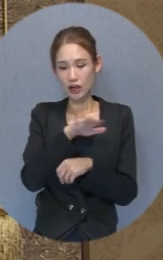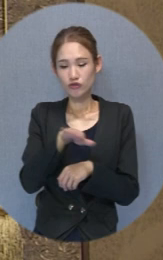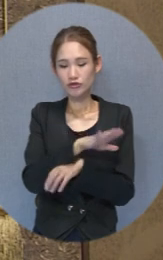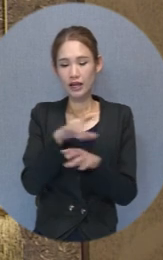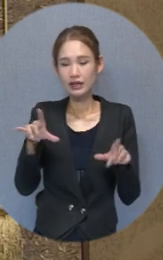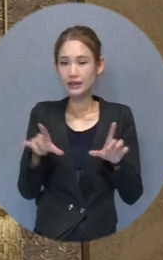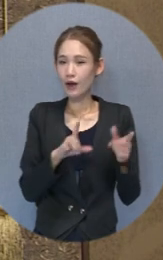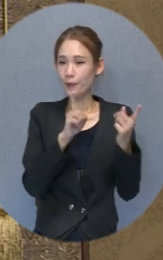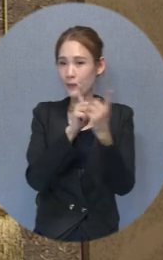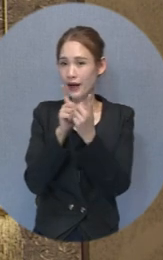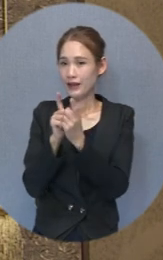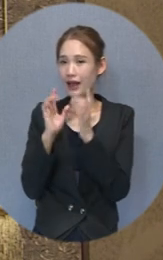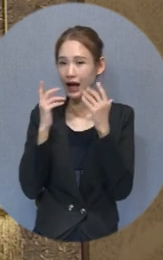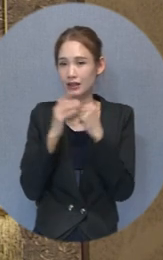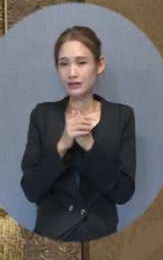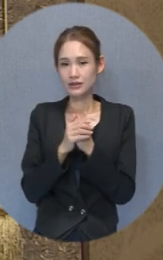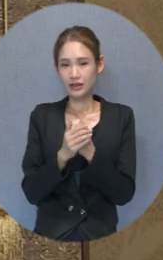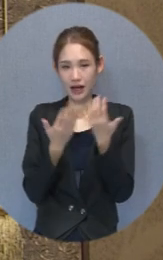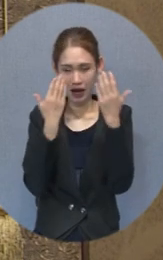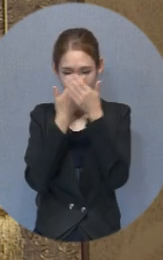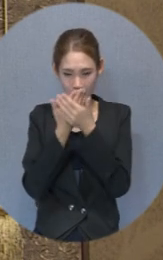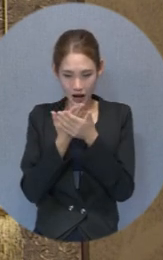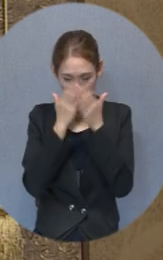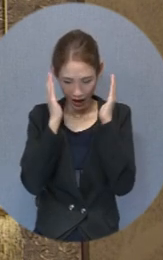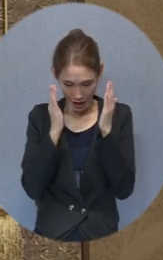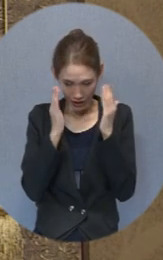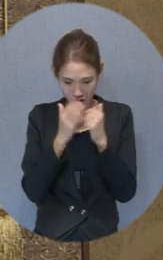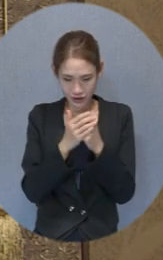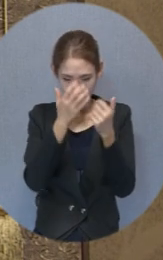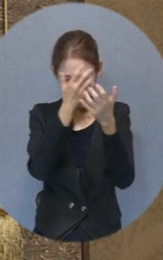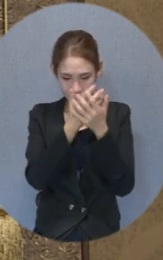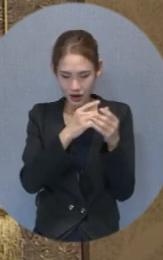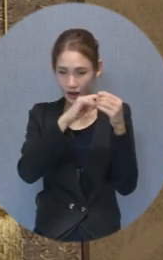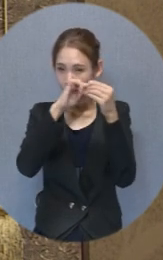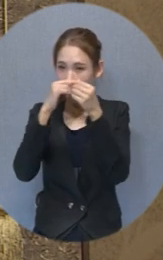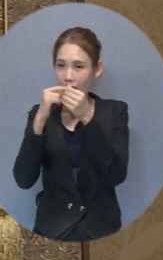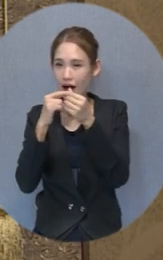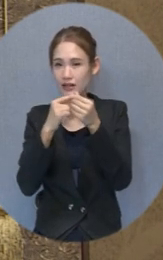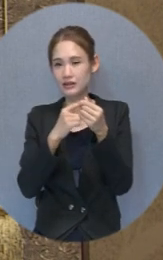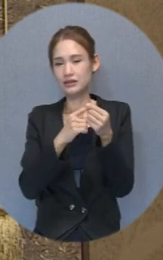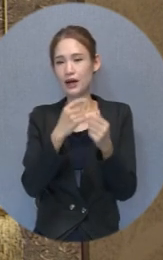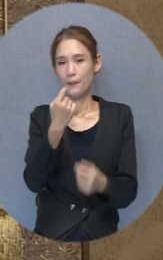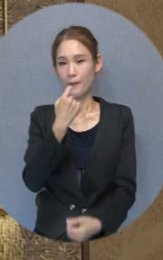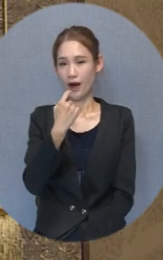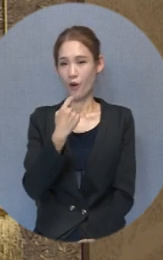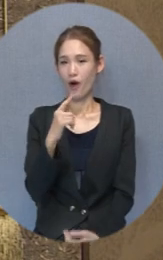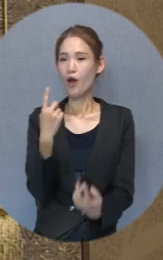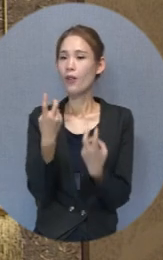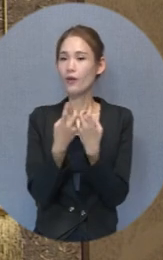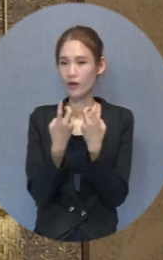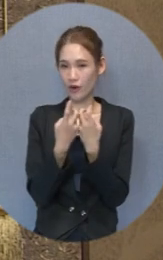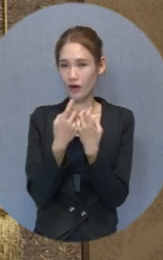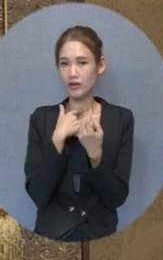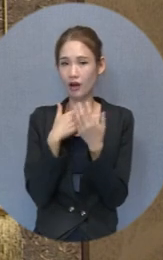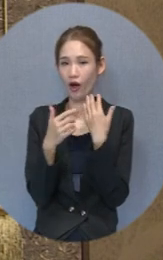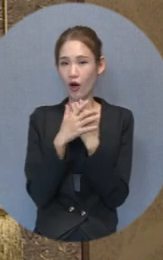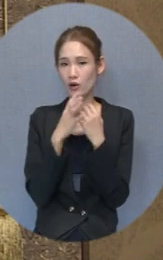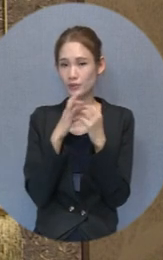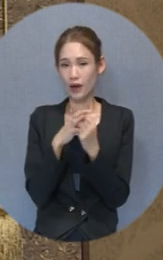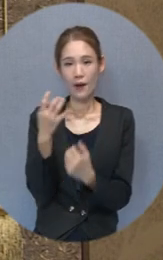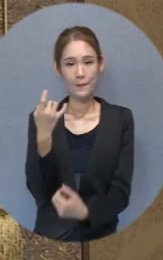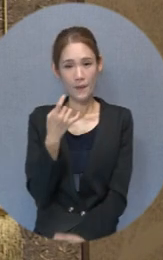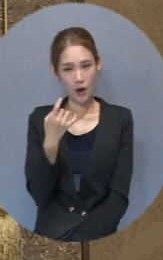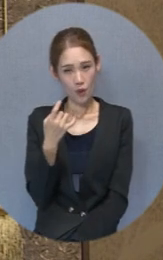아이들이 뭘 가지고 학습을 하는지, 한글을 배울 때는 어떤 경로로, 어떤 경험을